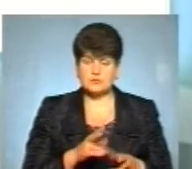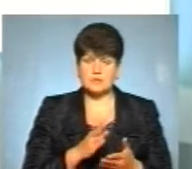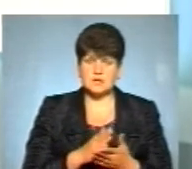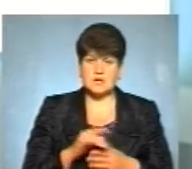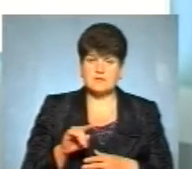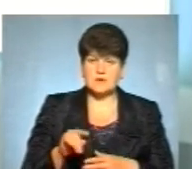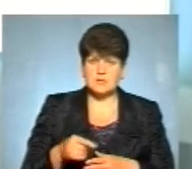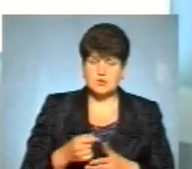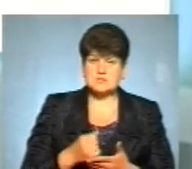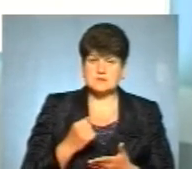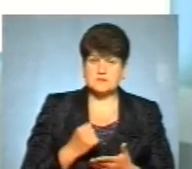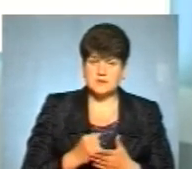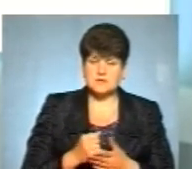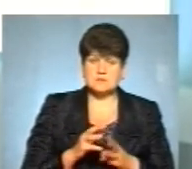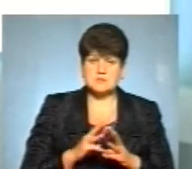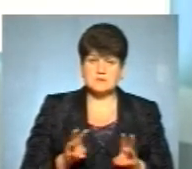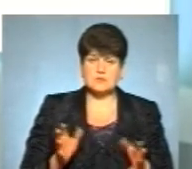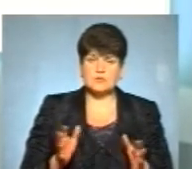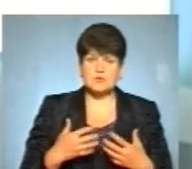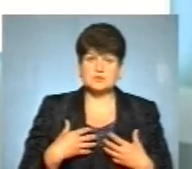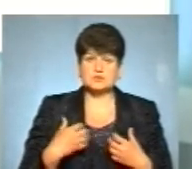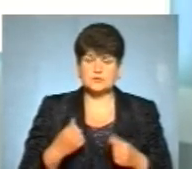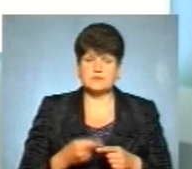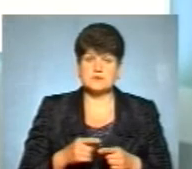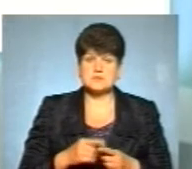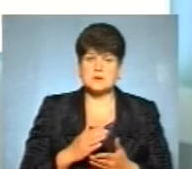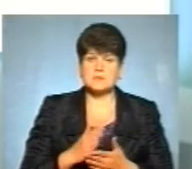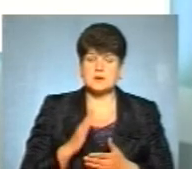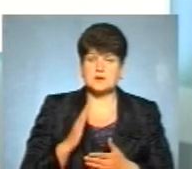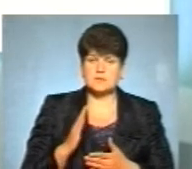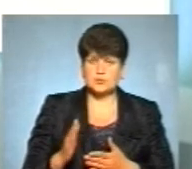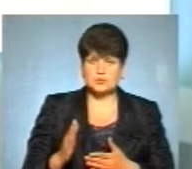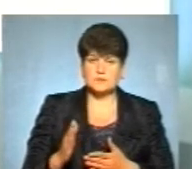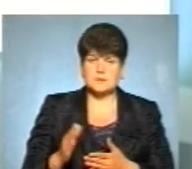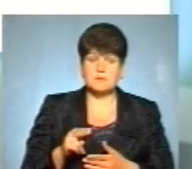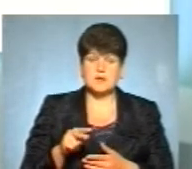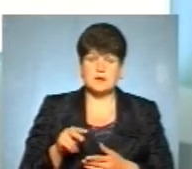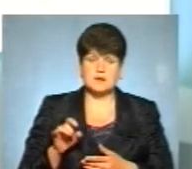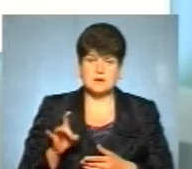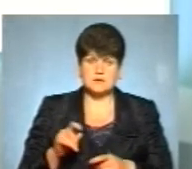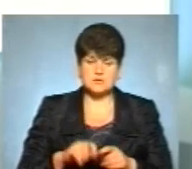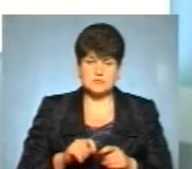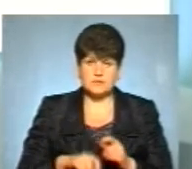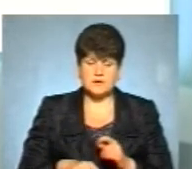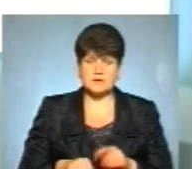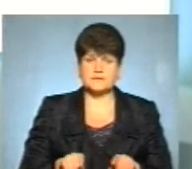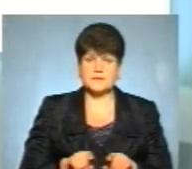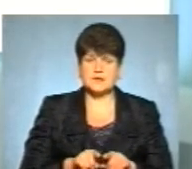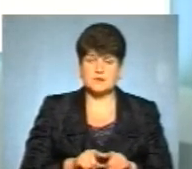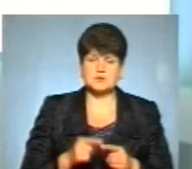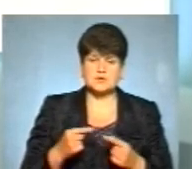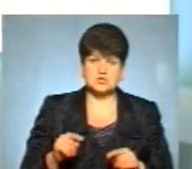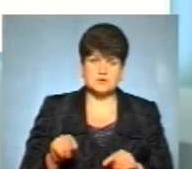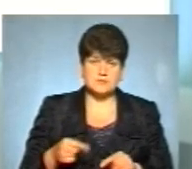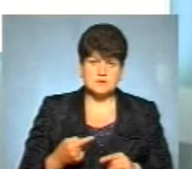вимоги, затверджені Міністерством охорони здоров'я. Це має бути кількість ПЛР-тестувань, потім має інша вимога,